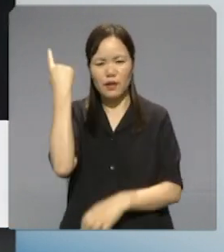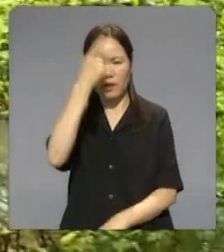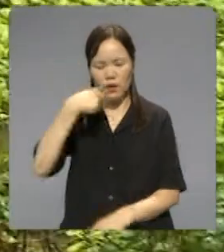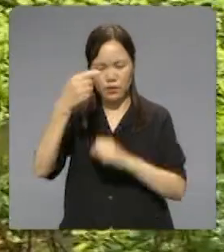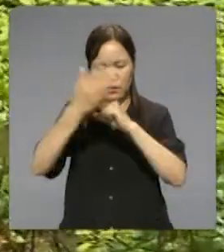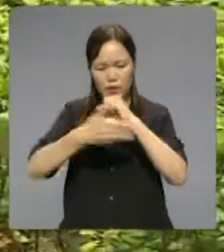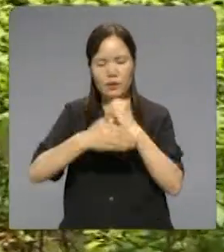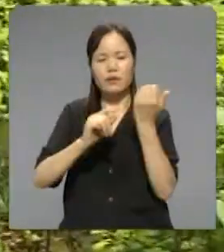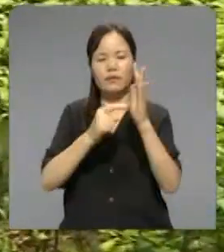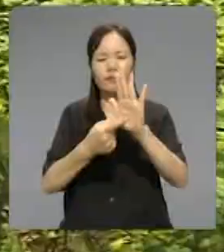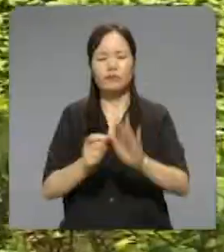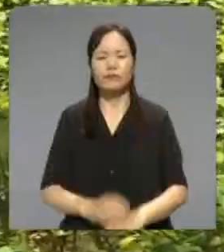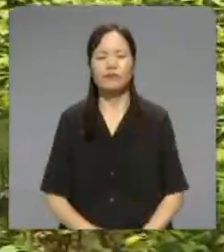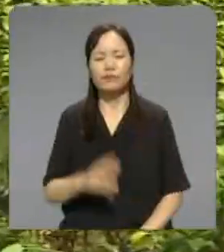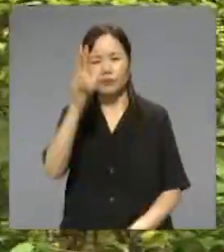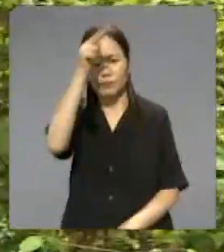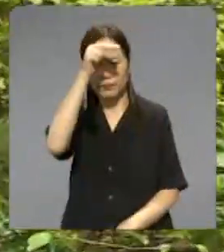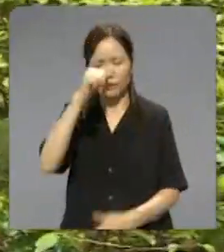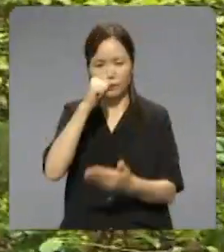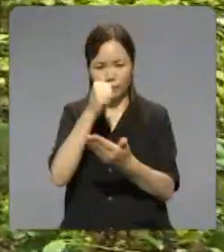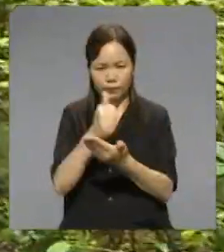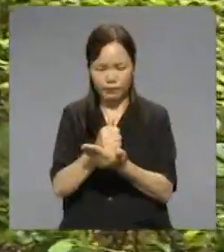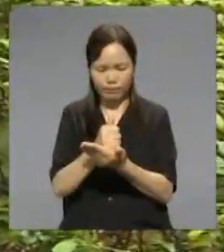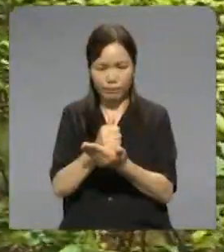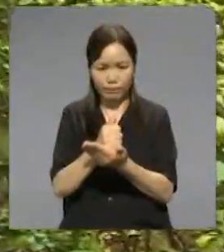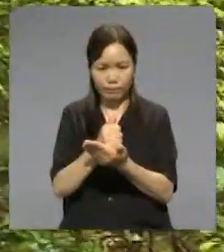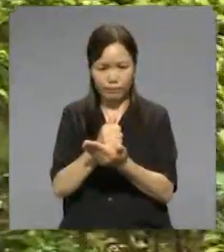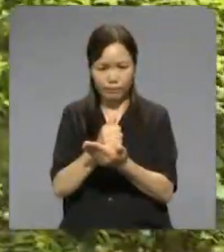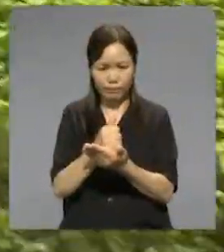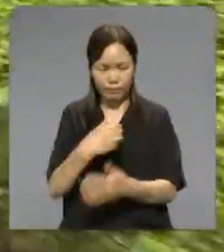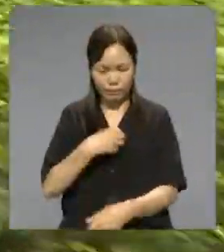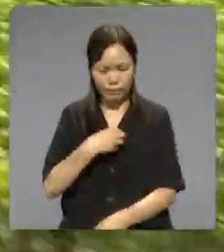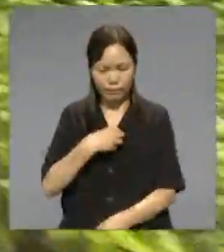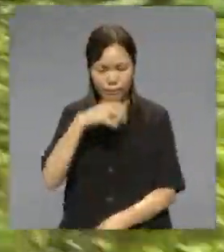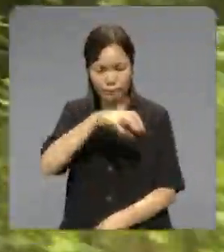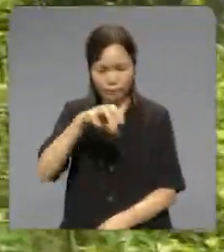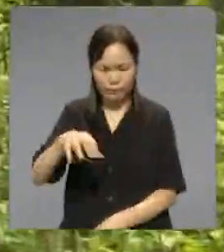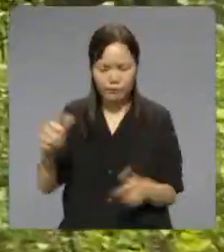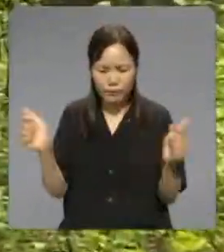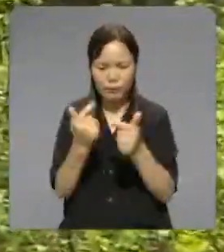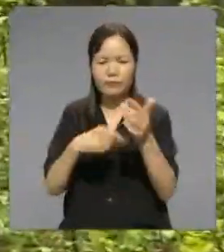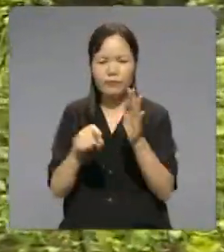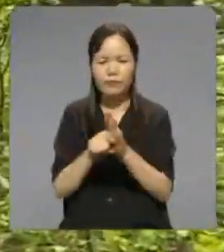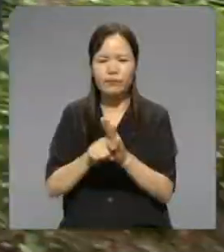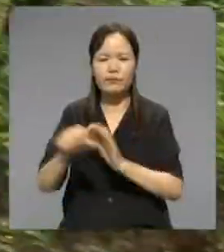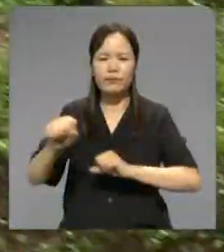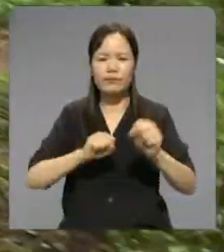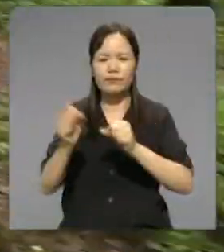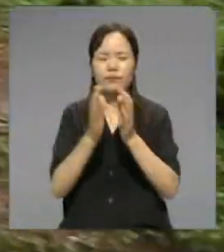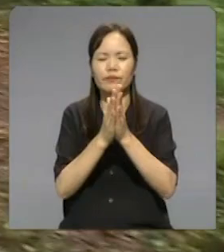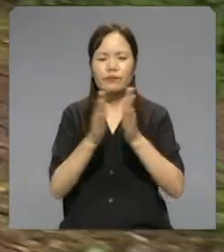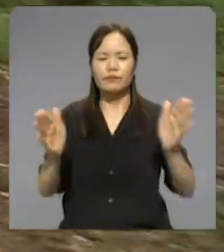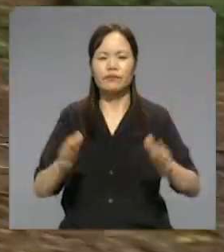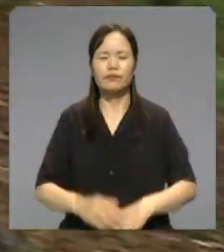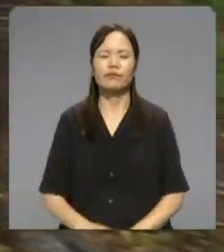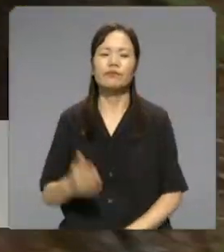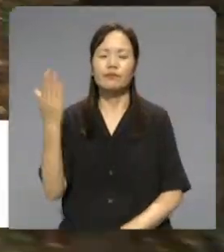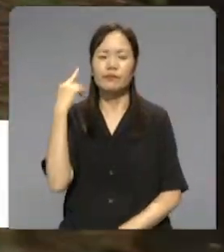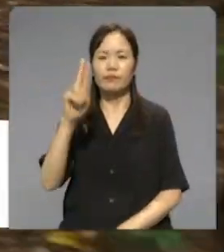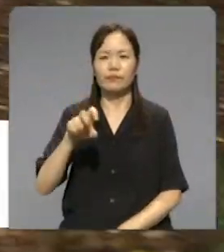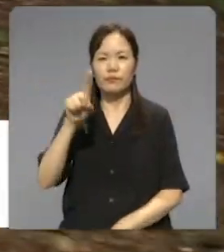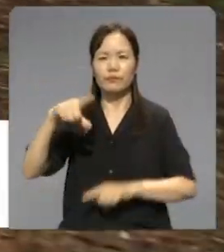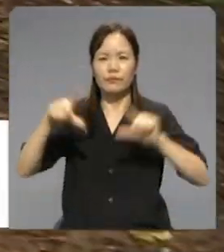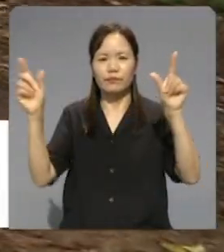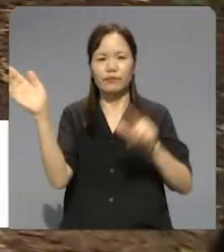공개됐습니다. 경찰은 범죄 사각지대를 줄이기 위한 실질적인 조치에도 나섰습니다. 지난